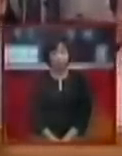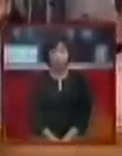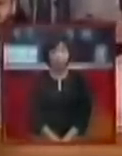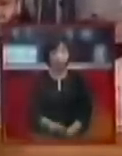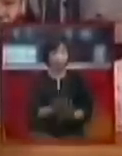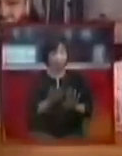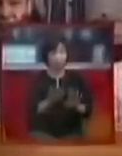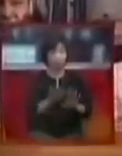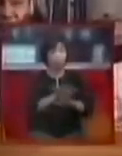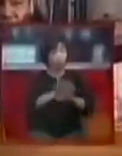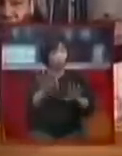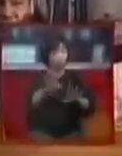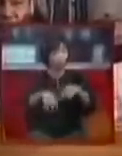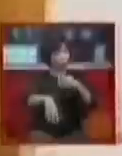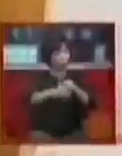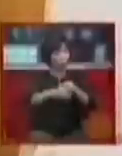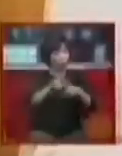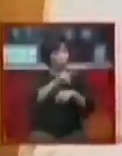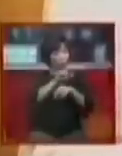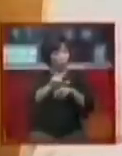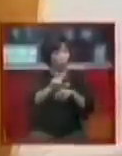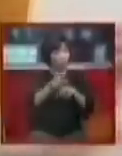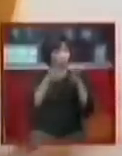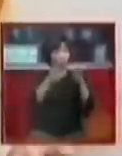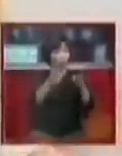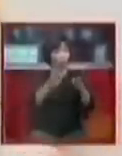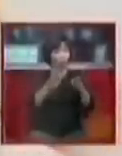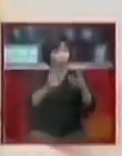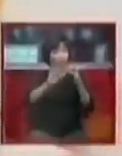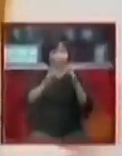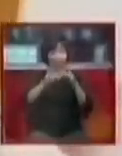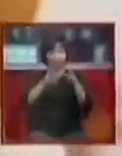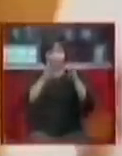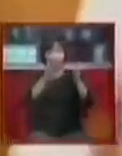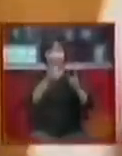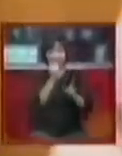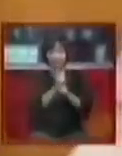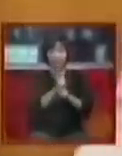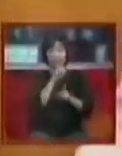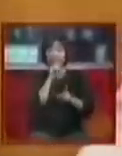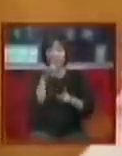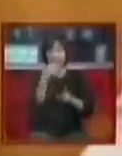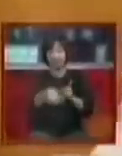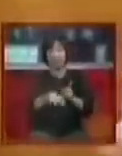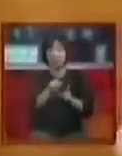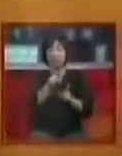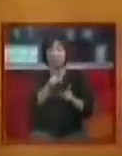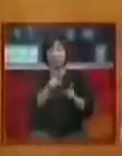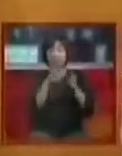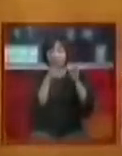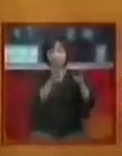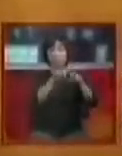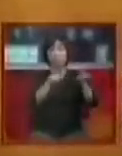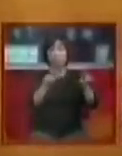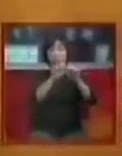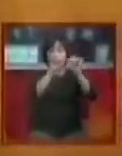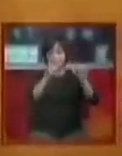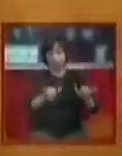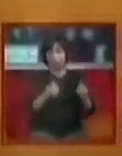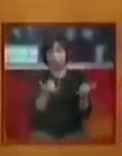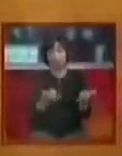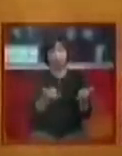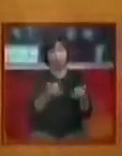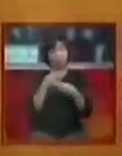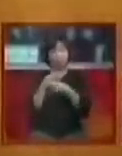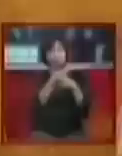Siyempre, huwag lang po nyo dagdagan yung National Road Network. Hindi lang kalsada, kundi pati sistema, isinasaayos